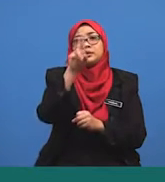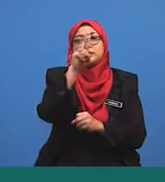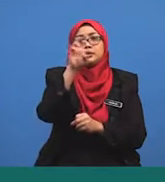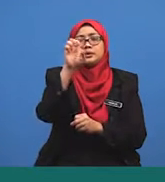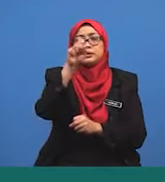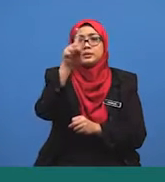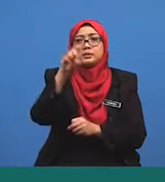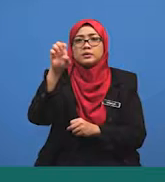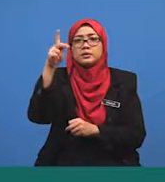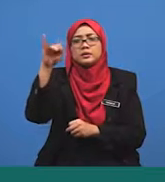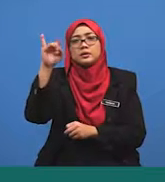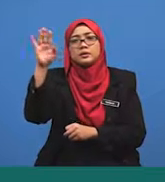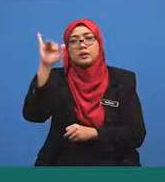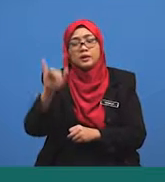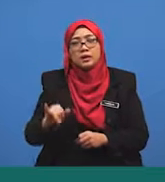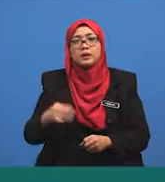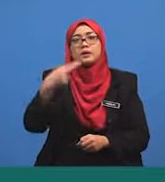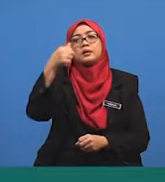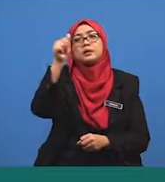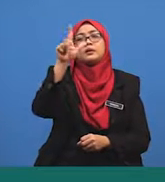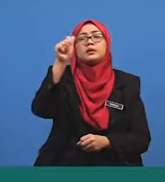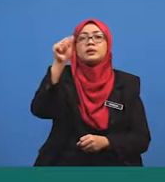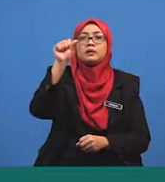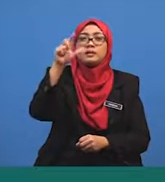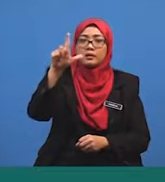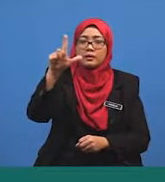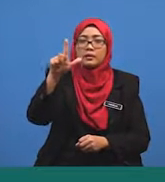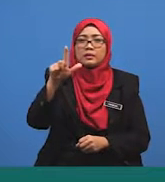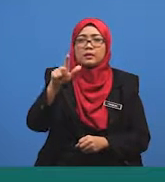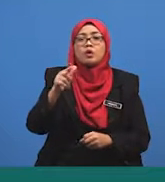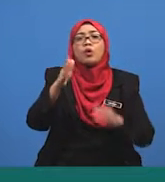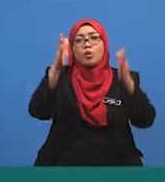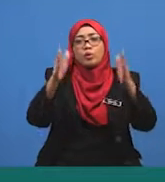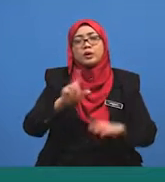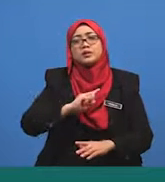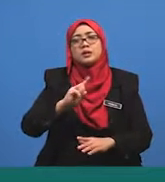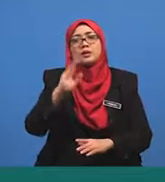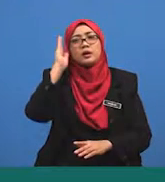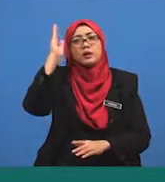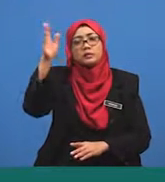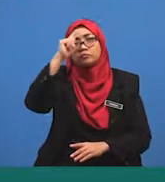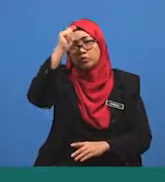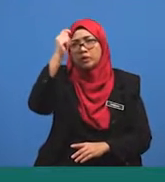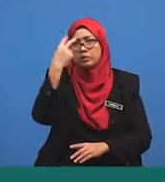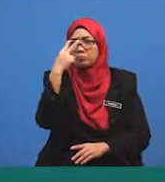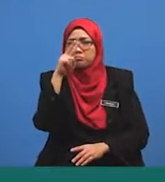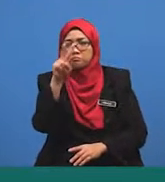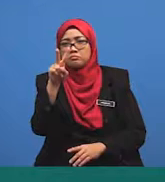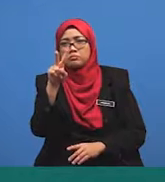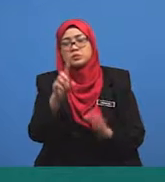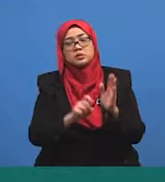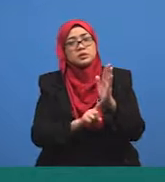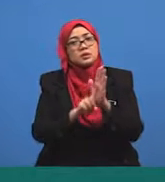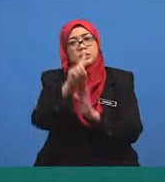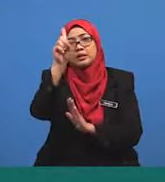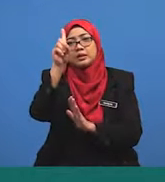meningkatkan martabat ekonomi umat Islam. Umat Islam akan dipandang tinggi oleh orang lain kerana berjaya